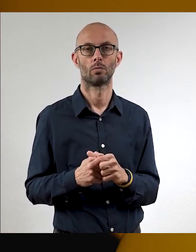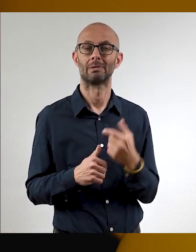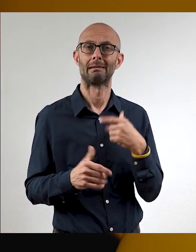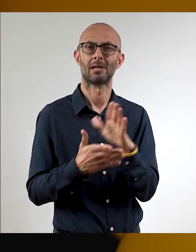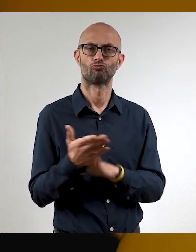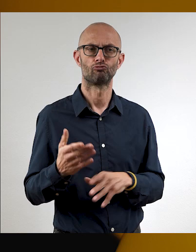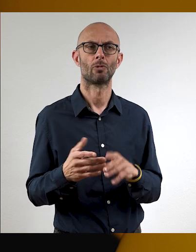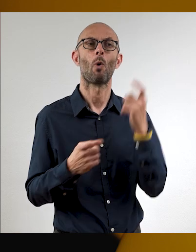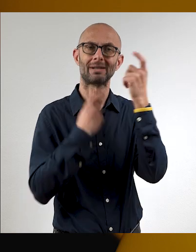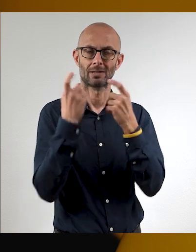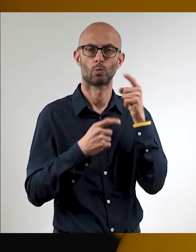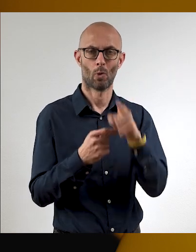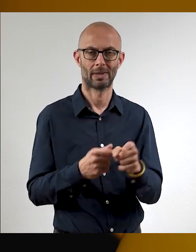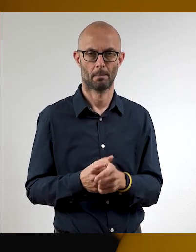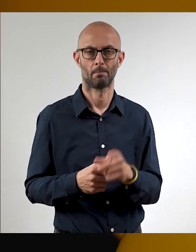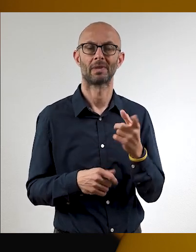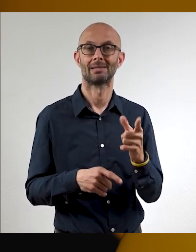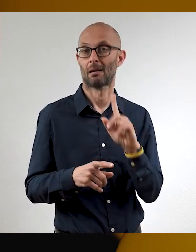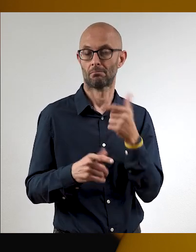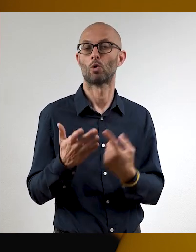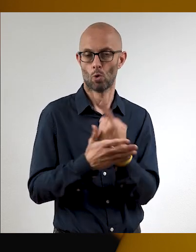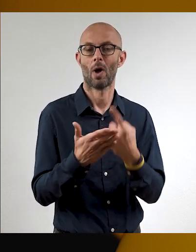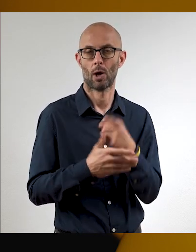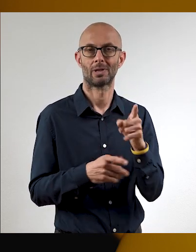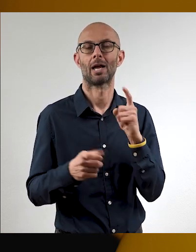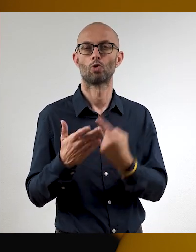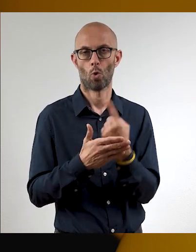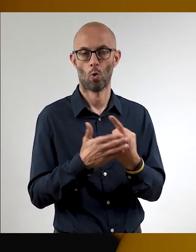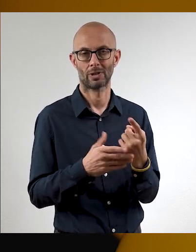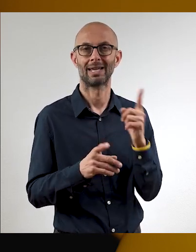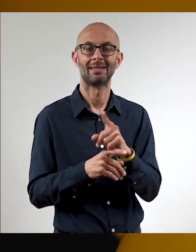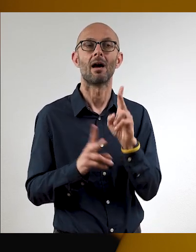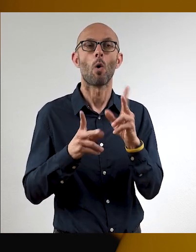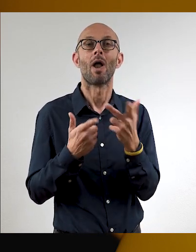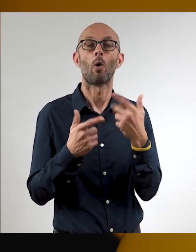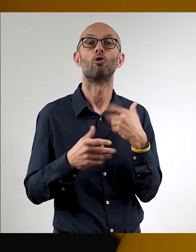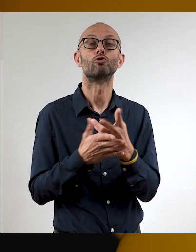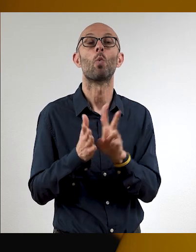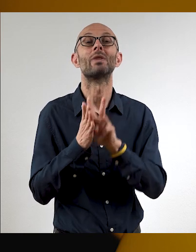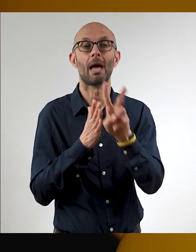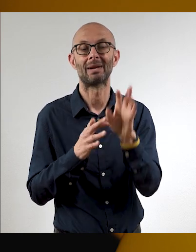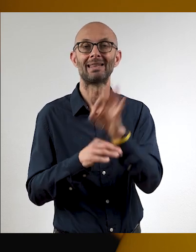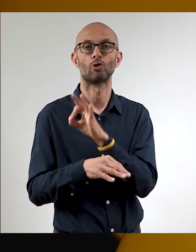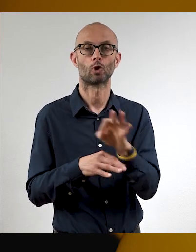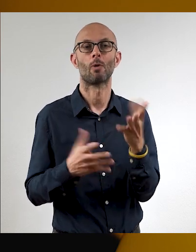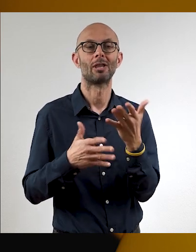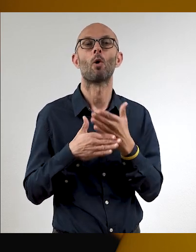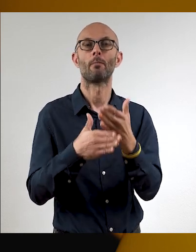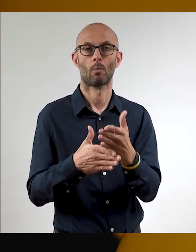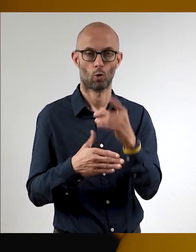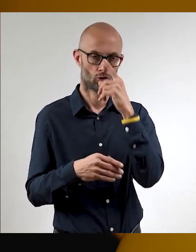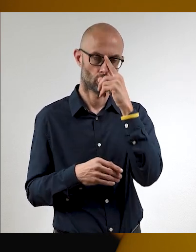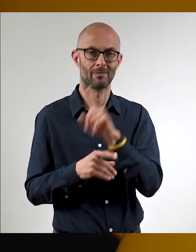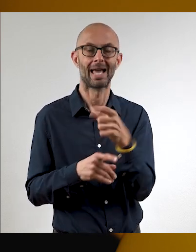da začnemo sploh razmišljati o tem, da se dogajajo tudi taki dogodki in kako lahko že vnaprej načrtujemo neko pomoč. Ne,